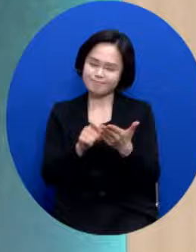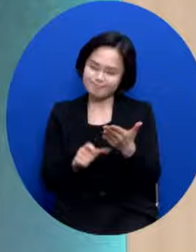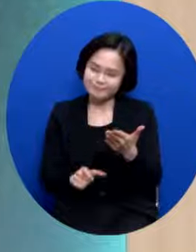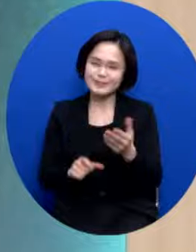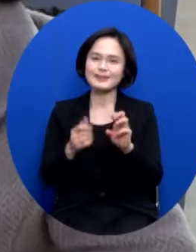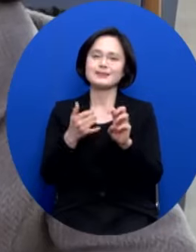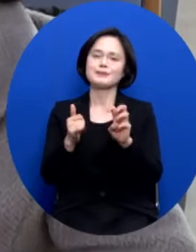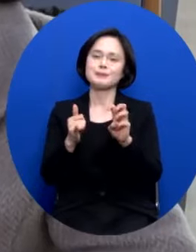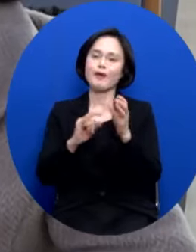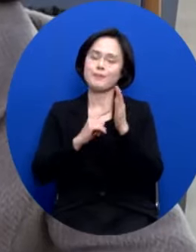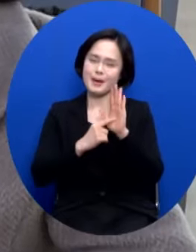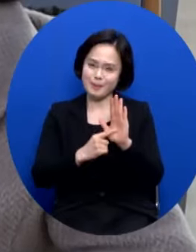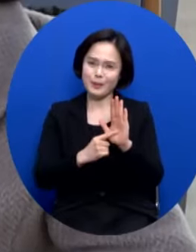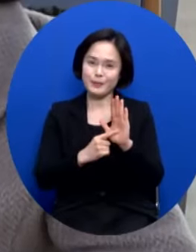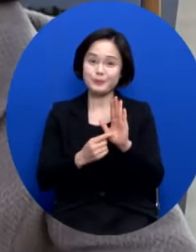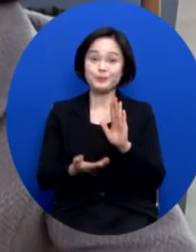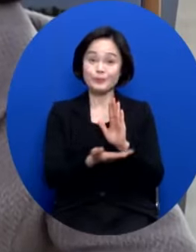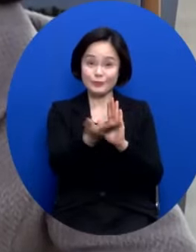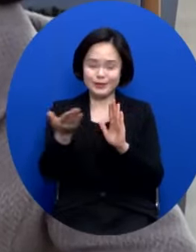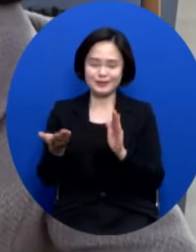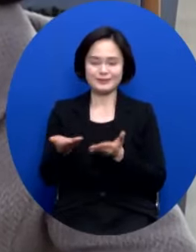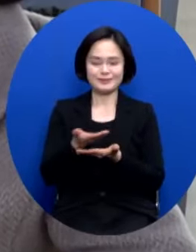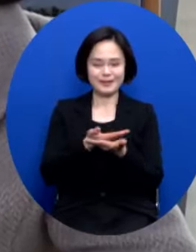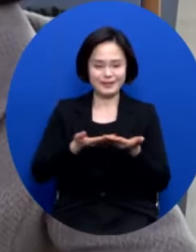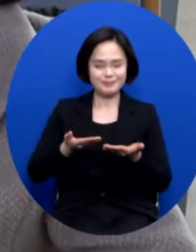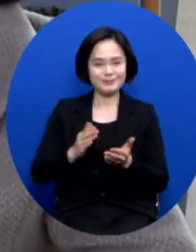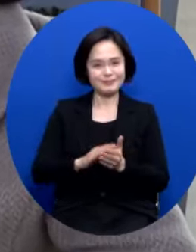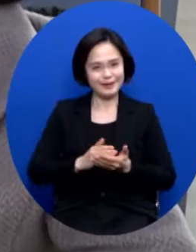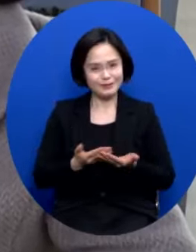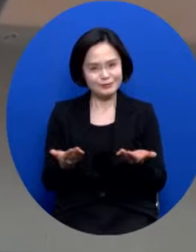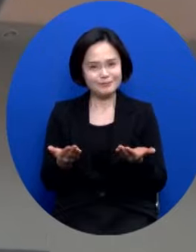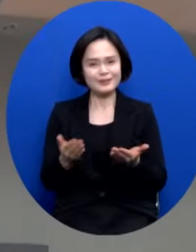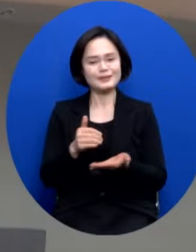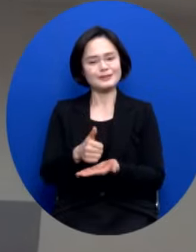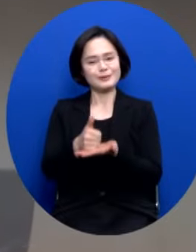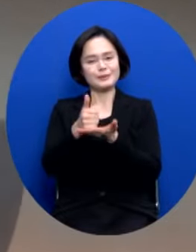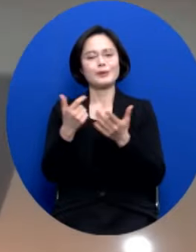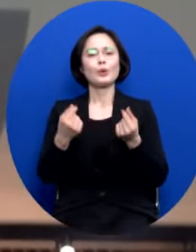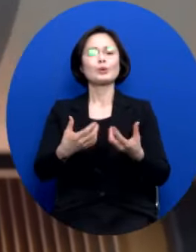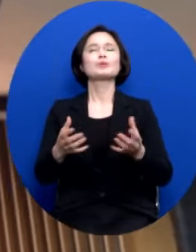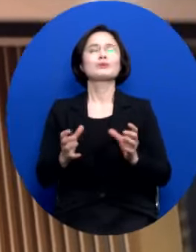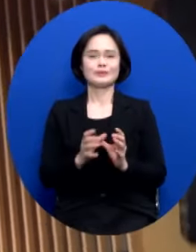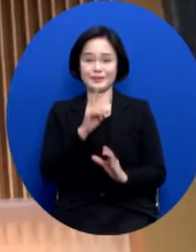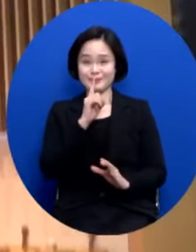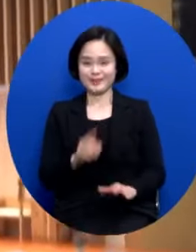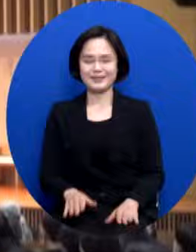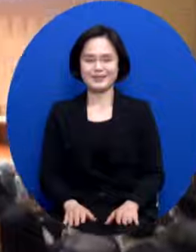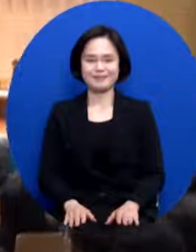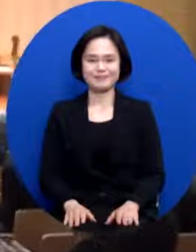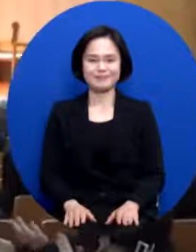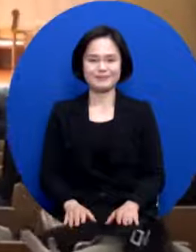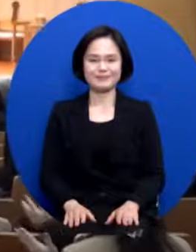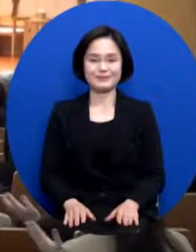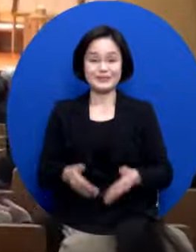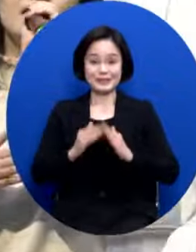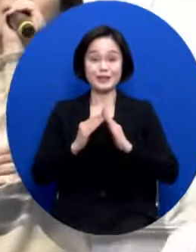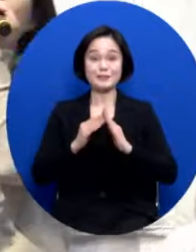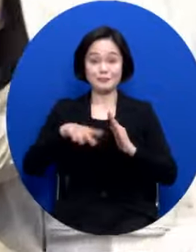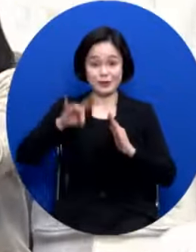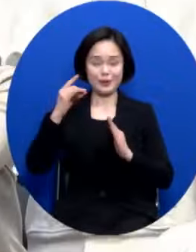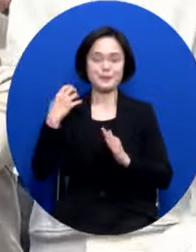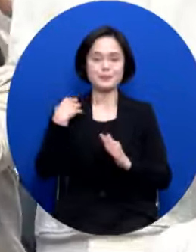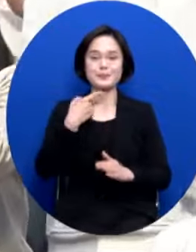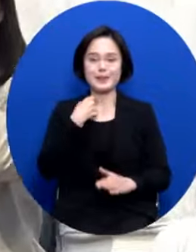교회이자 우리는 사귐, 나눔, 섬김의 공동체라고 말했습니다. 교회 설립한 장 목사는 백석대학교회가